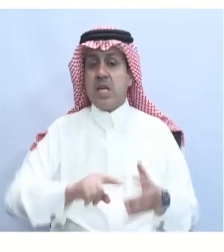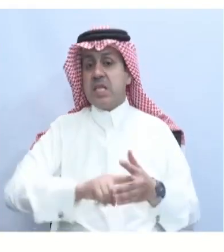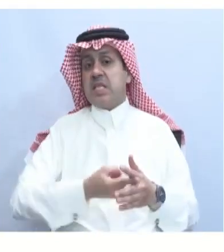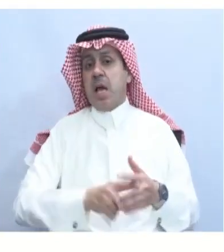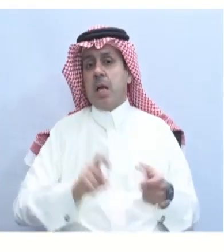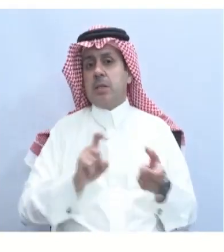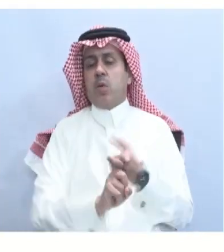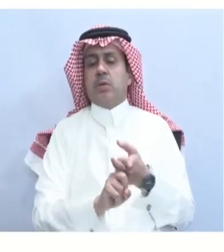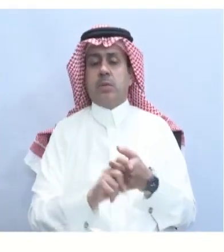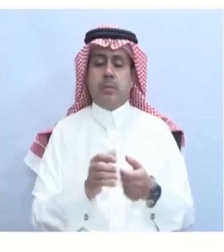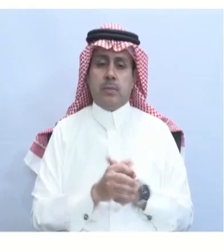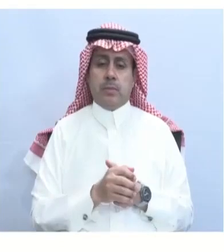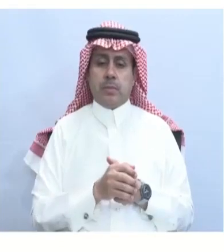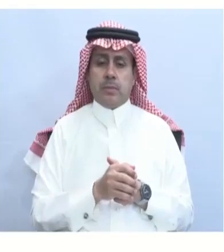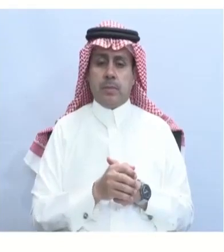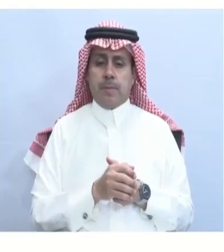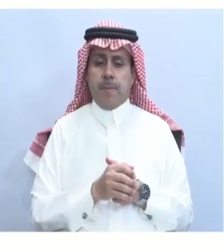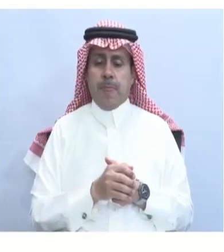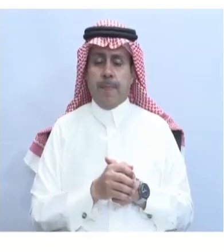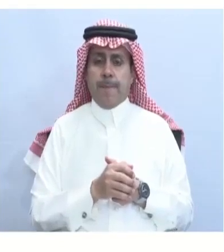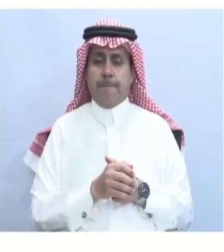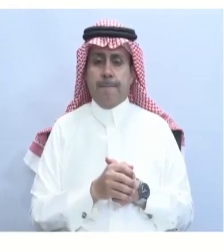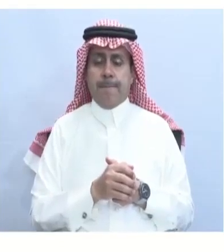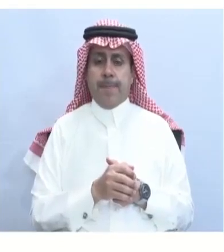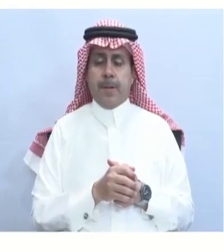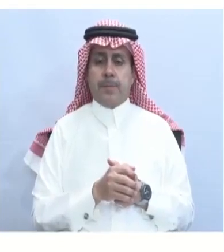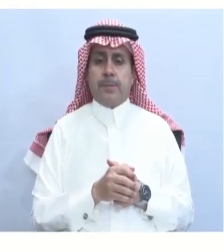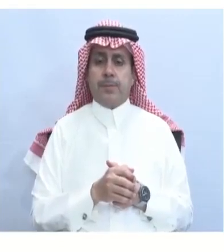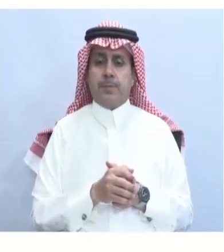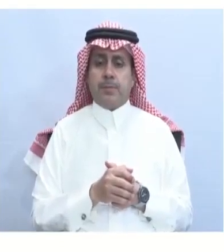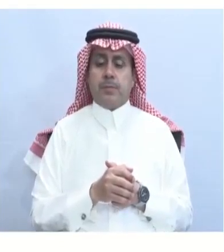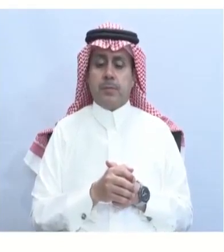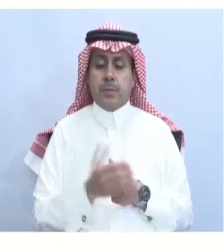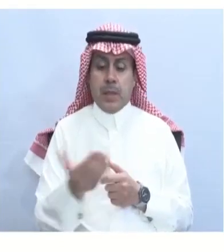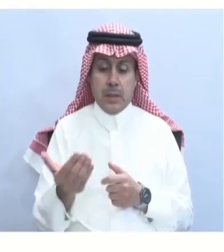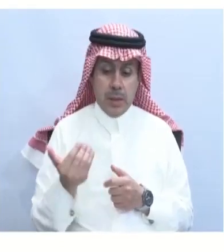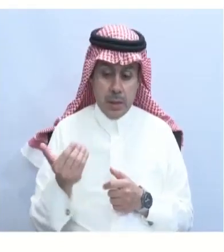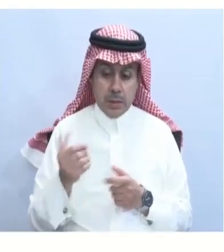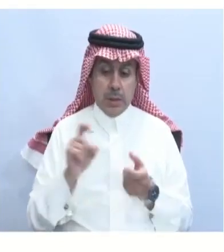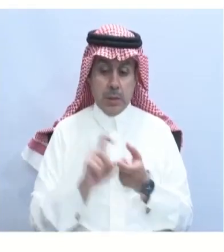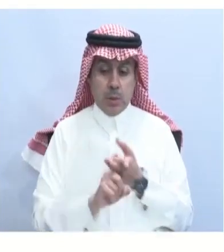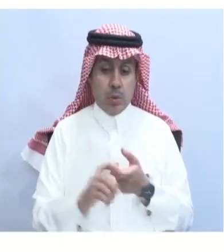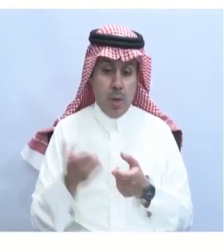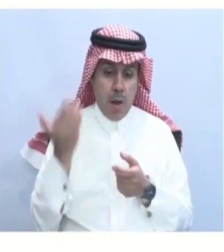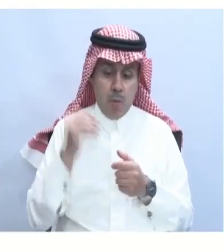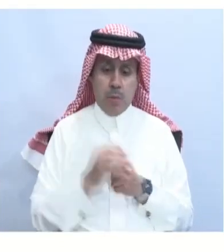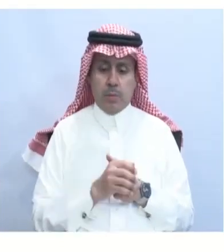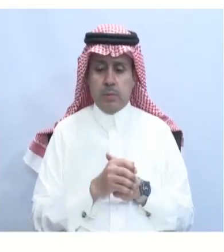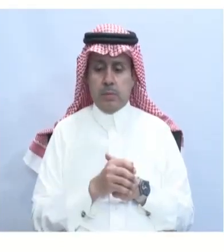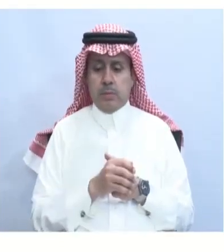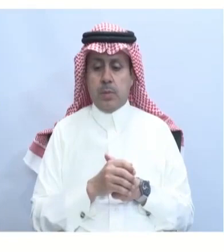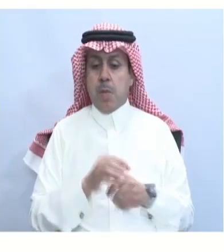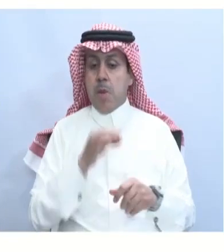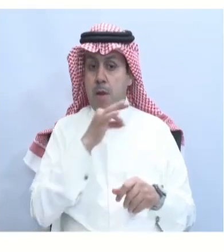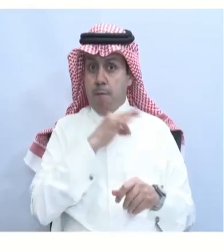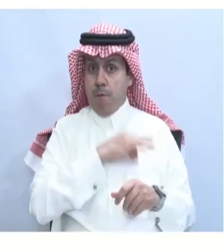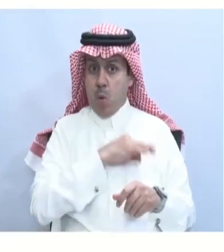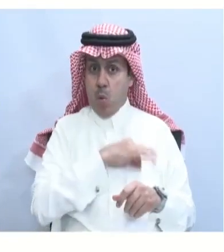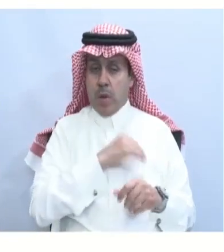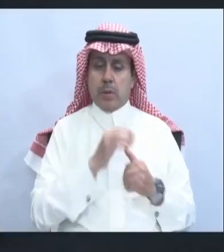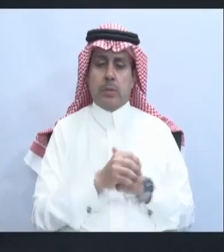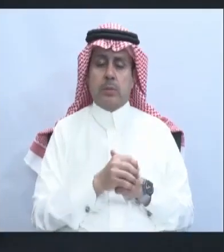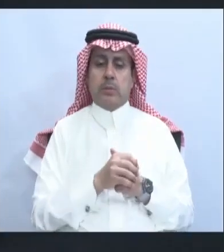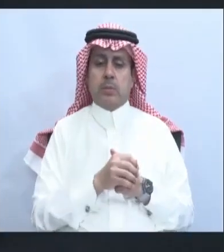كانت كان الطلاق بينون صغرى فيمكن ان ترجع الى زوجها الاول ايضا من الحكم التي